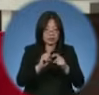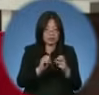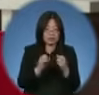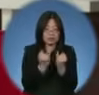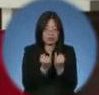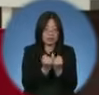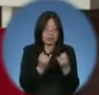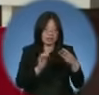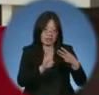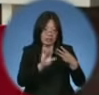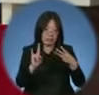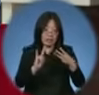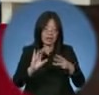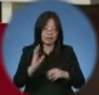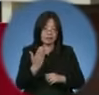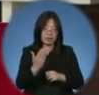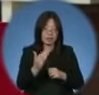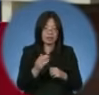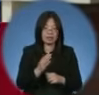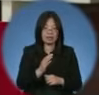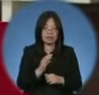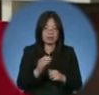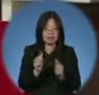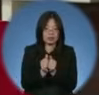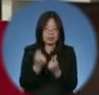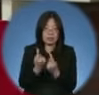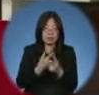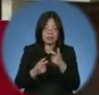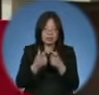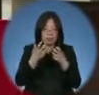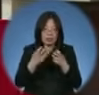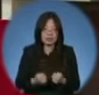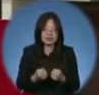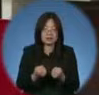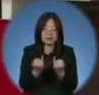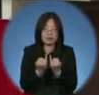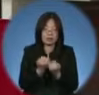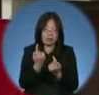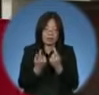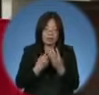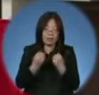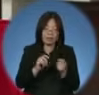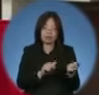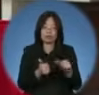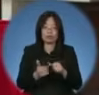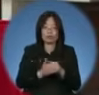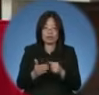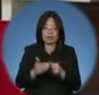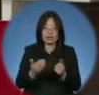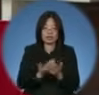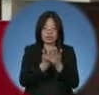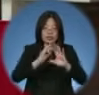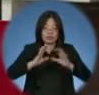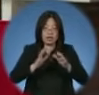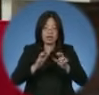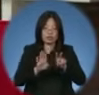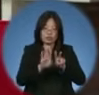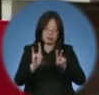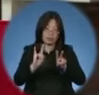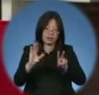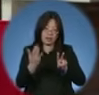3배예요. 사실은 여자들보다 더 많이 죽거든요. 예, 예. 선진국의 2배. 우리나라 남자들이